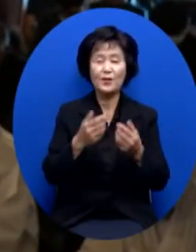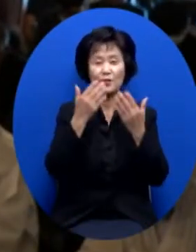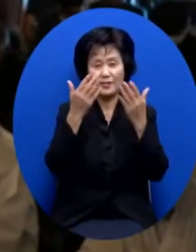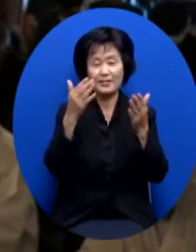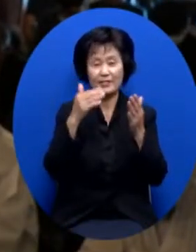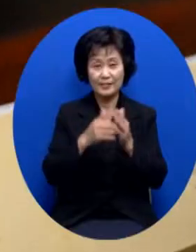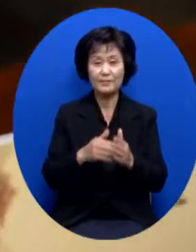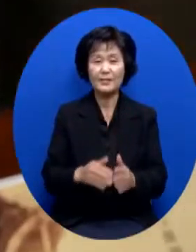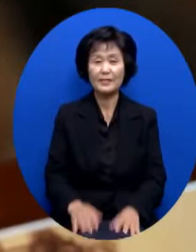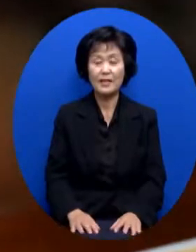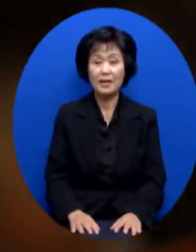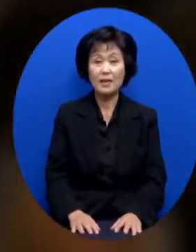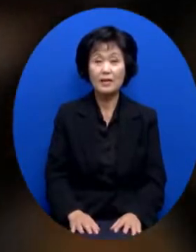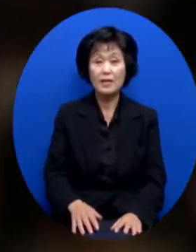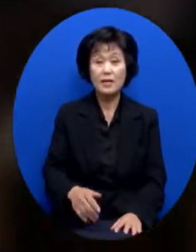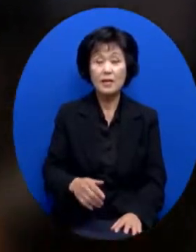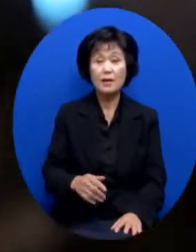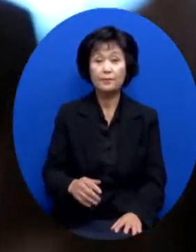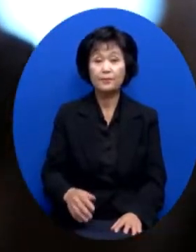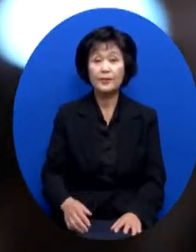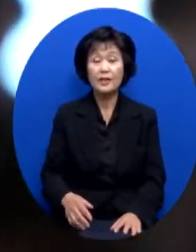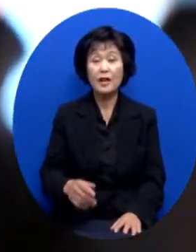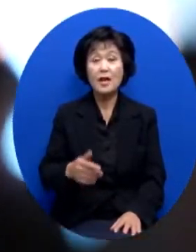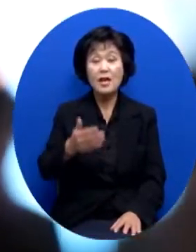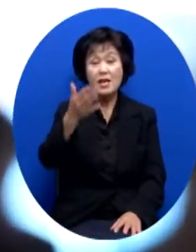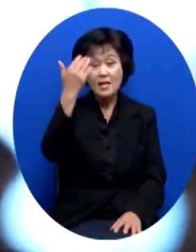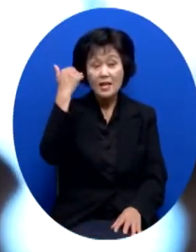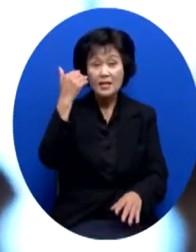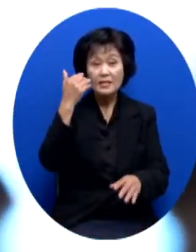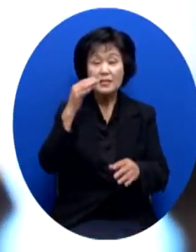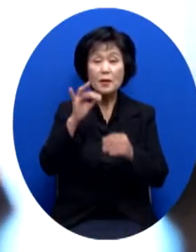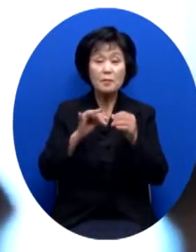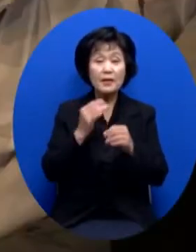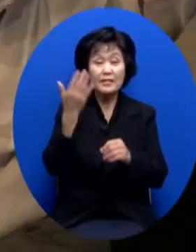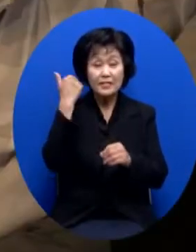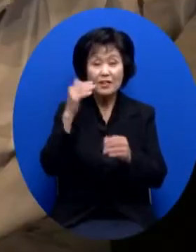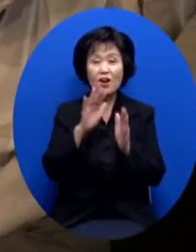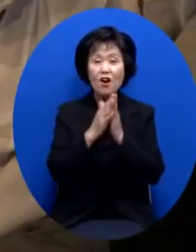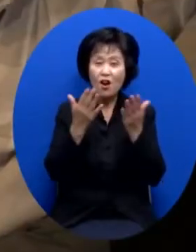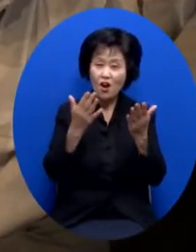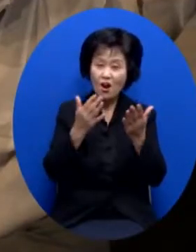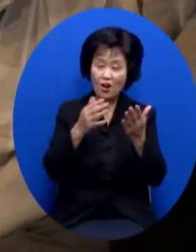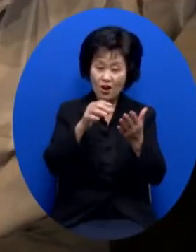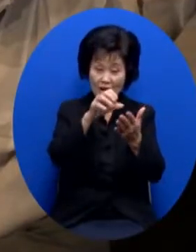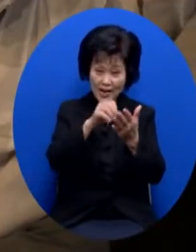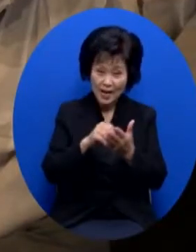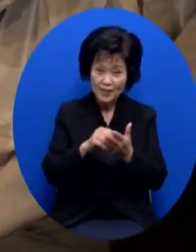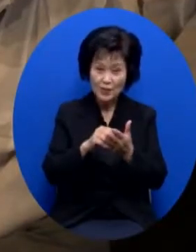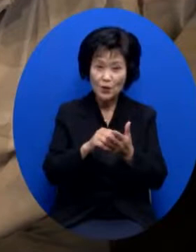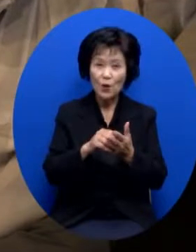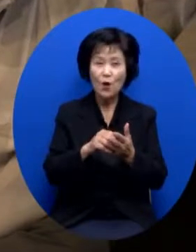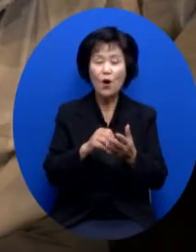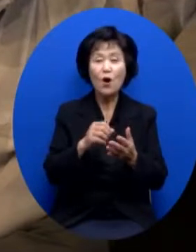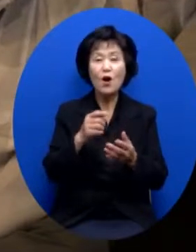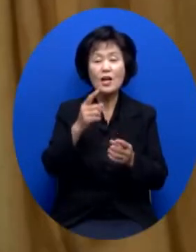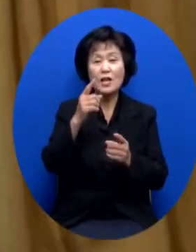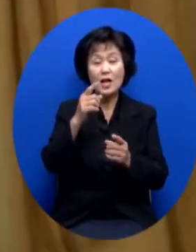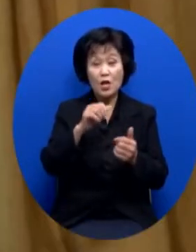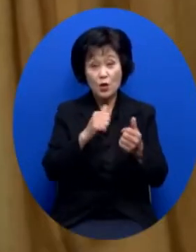1925년 발행된 대한예수교장로의 예식서를 참고한 이번 예배에선 금산교회 김종원 목사가 고 이자익